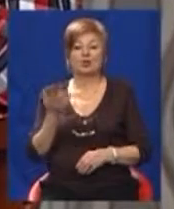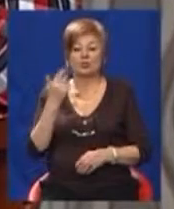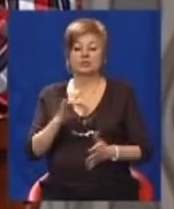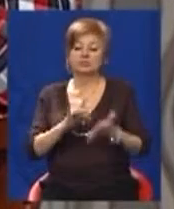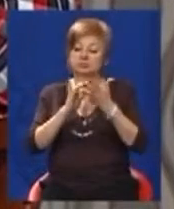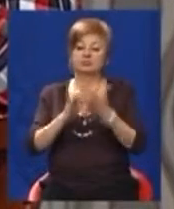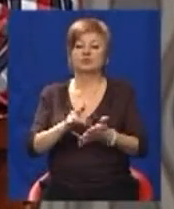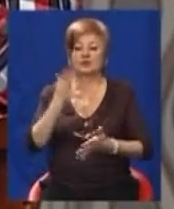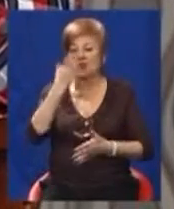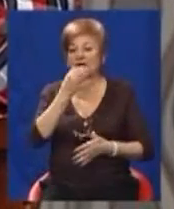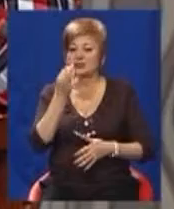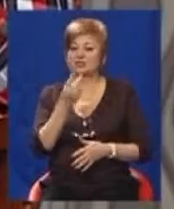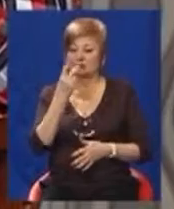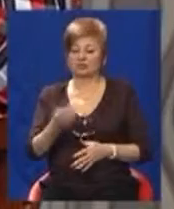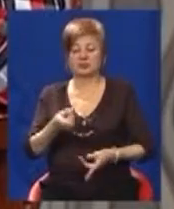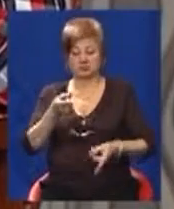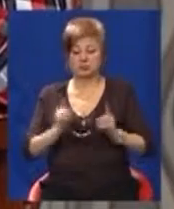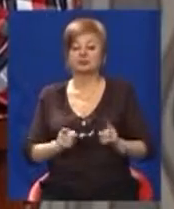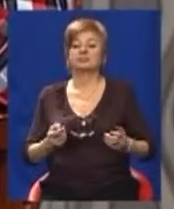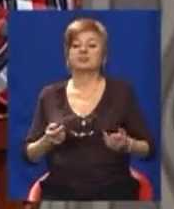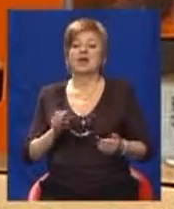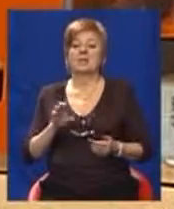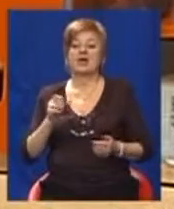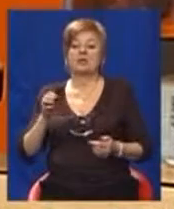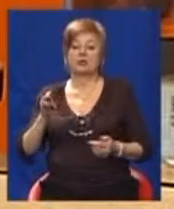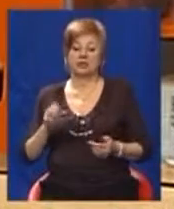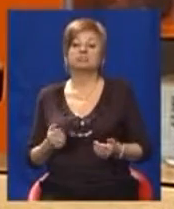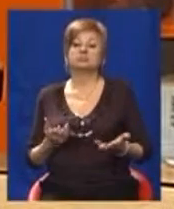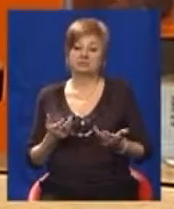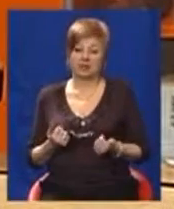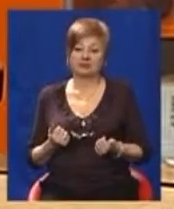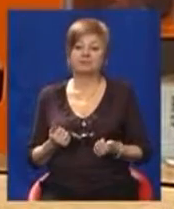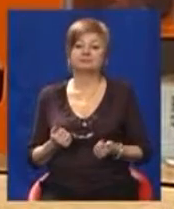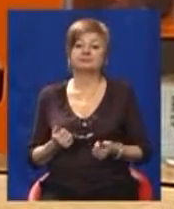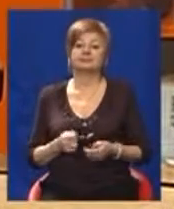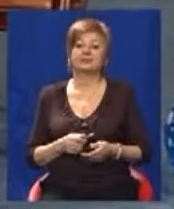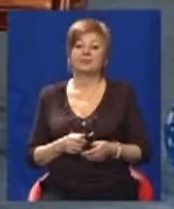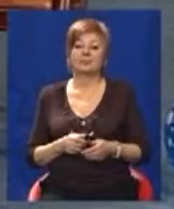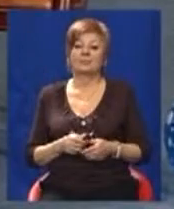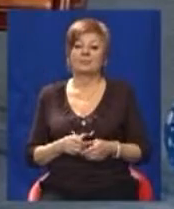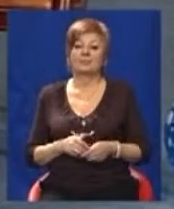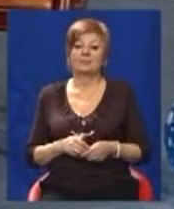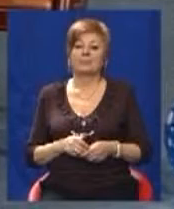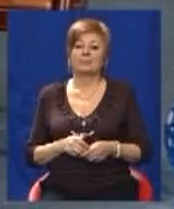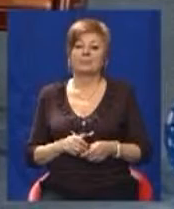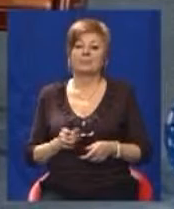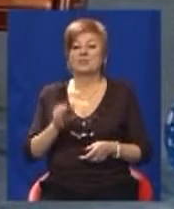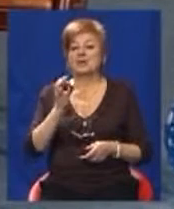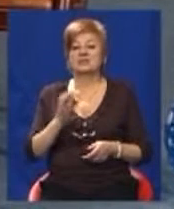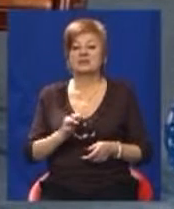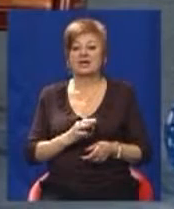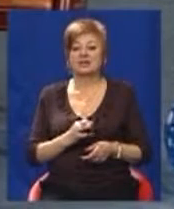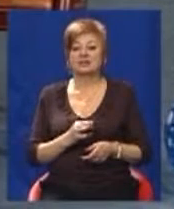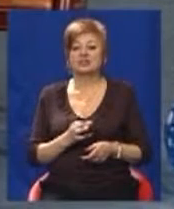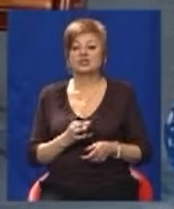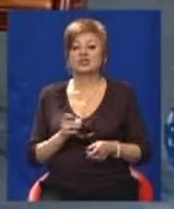відвідати Африку і побачити в реальному світі бегемота? Да. Так, хотіла, да? Ага. А скажи, а